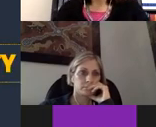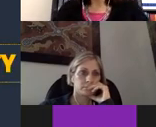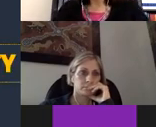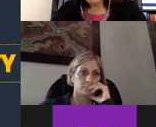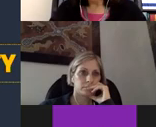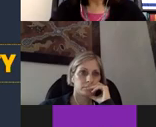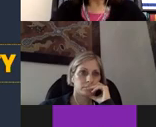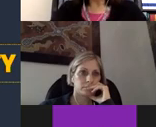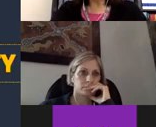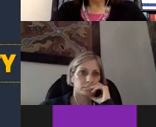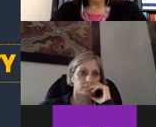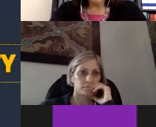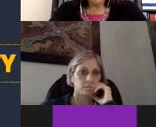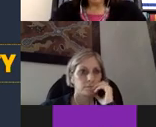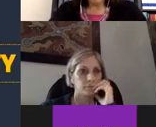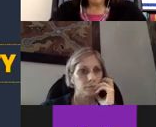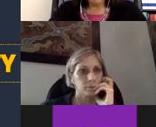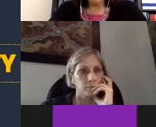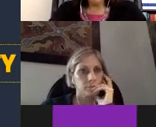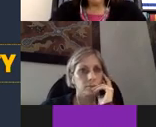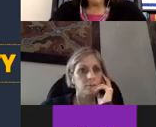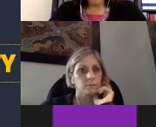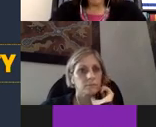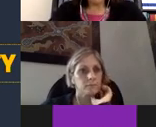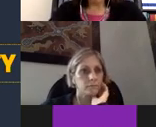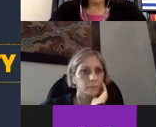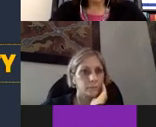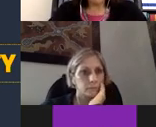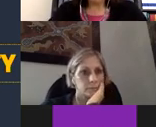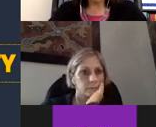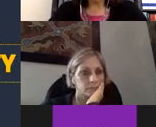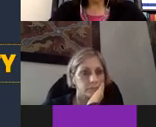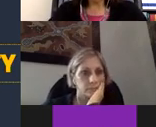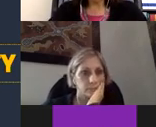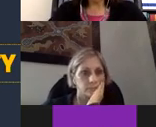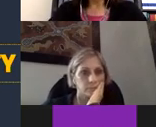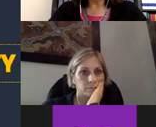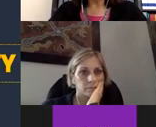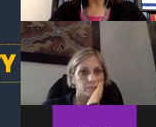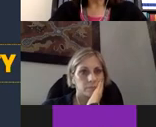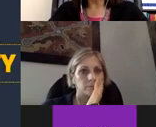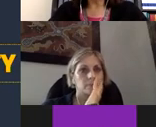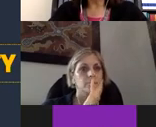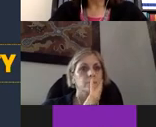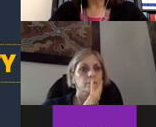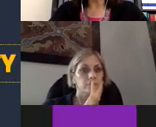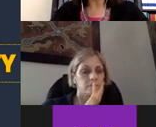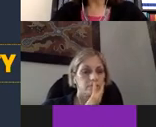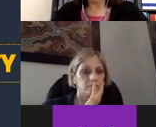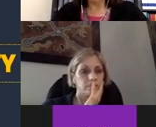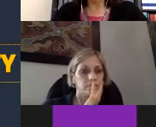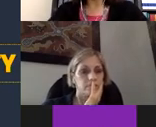Eh l'ultima evidenza che eh che emerge dalla dalla ricerca riguarda la quelli che abbiamo definito come